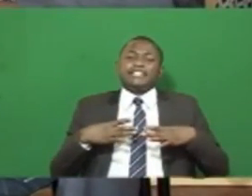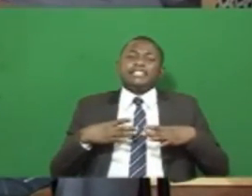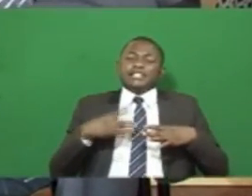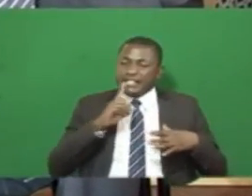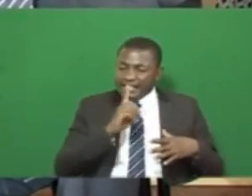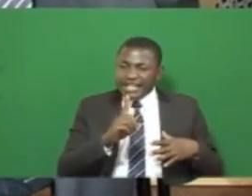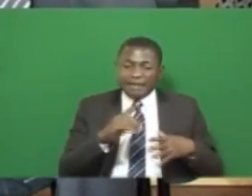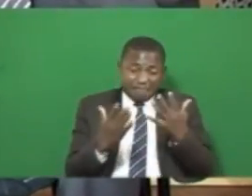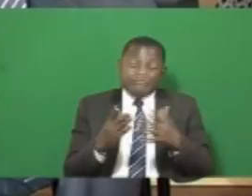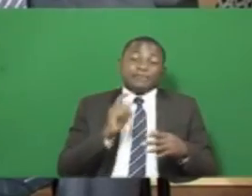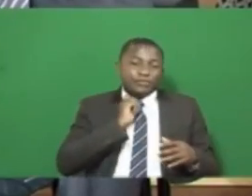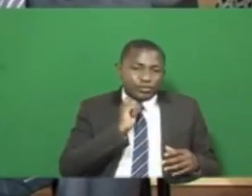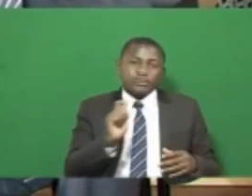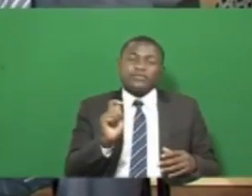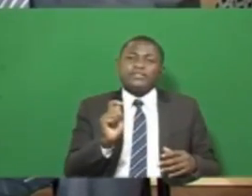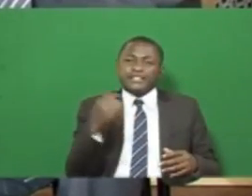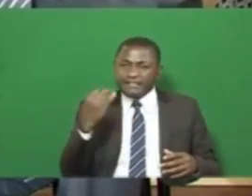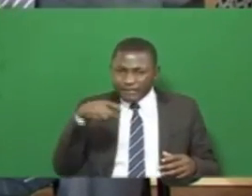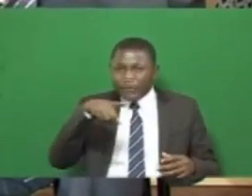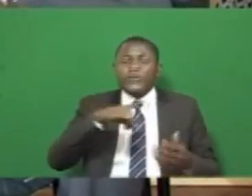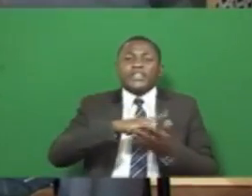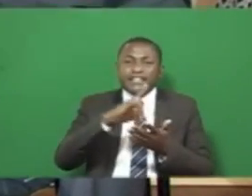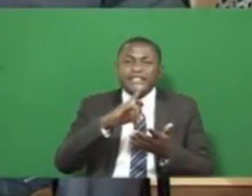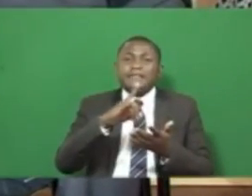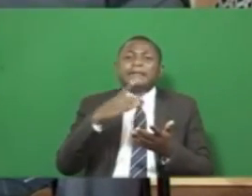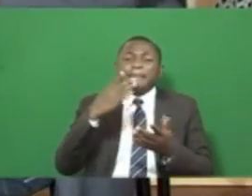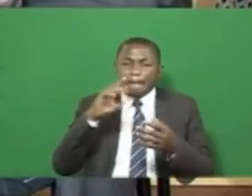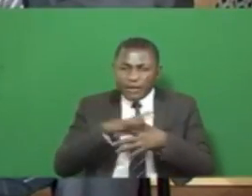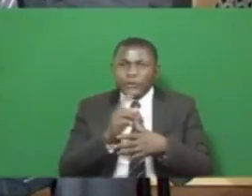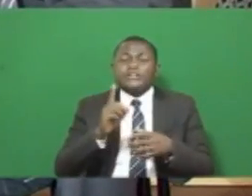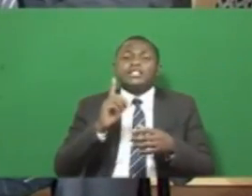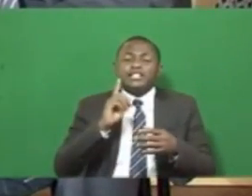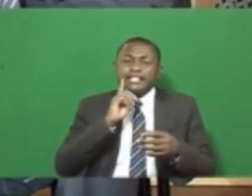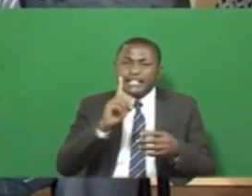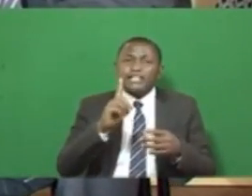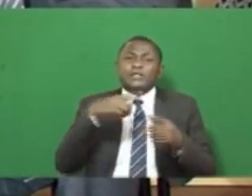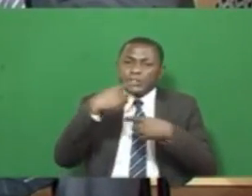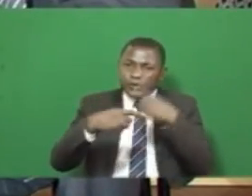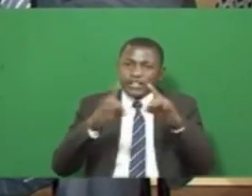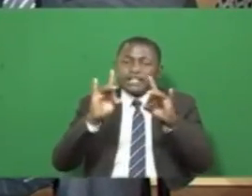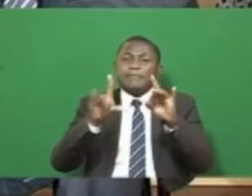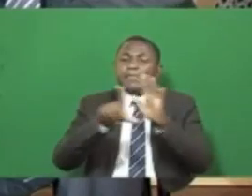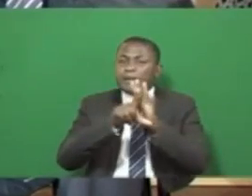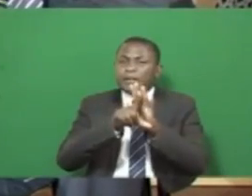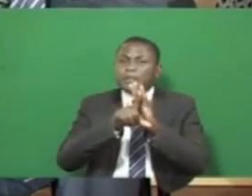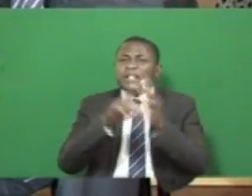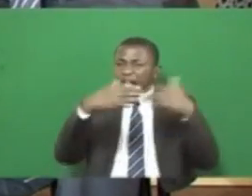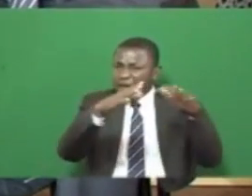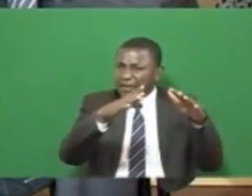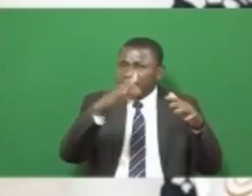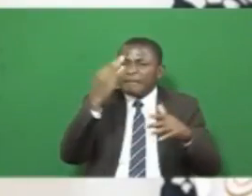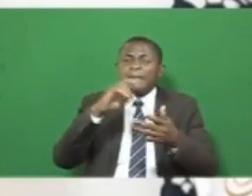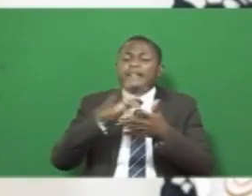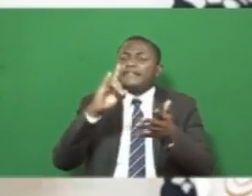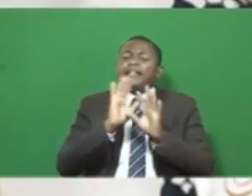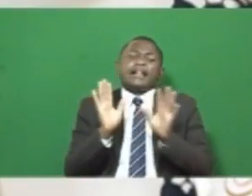ramba ko uchichengeta. Unganopiwa mhosva here kudenga kana kuti uri kutambira kuri safe. Uri safe kana ukangochengeta